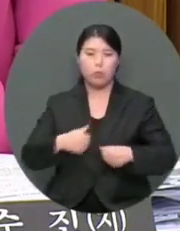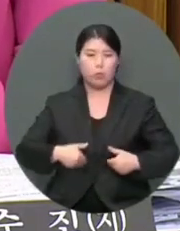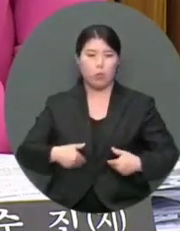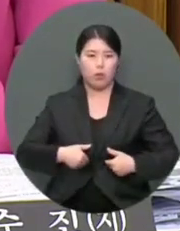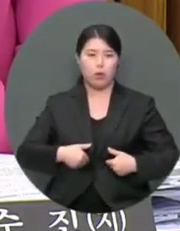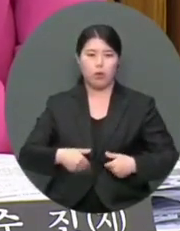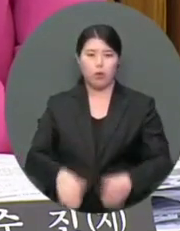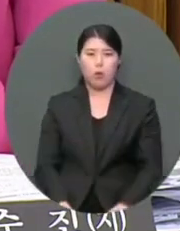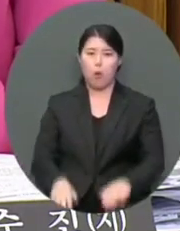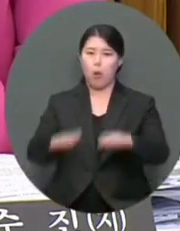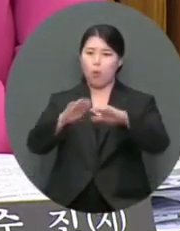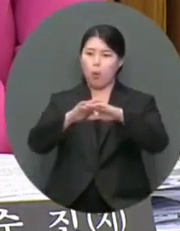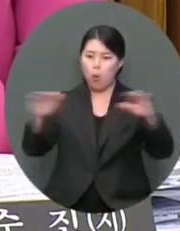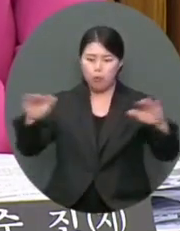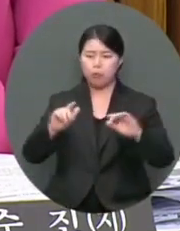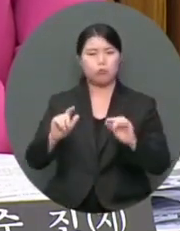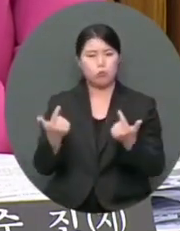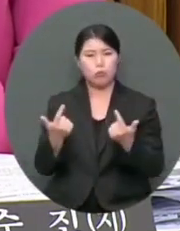평등도 아니고 자유를